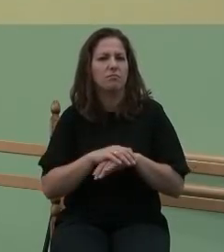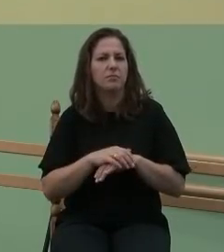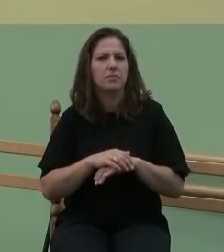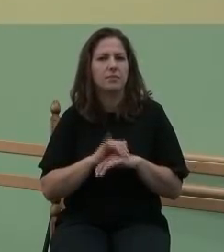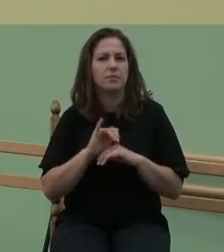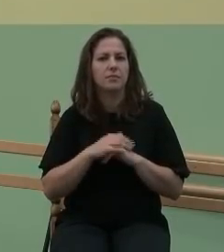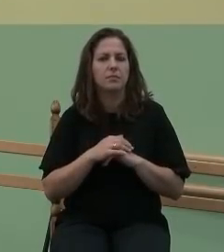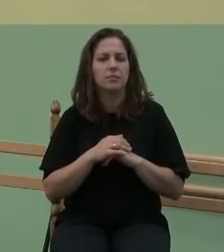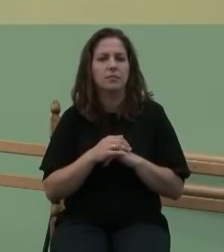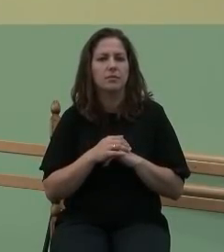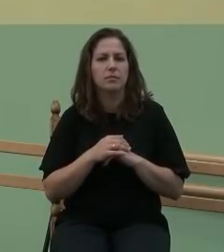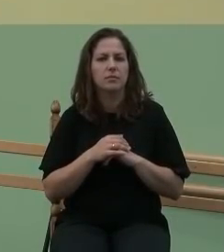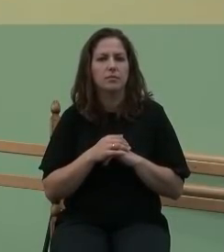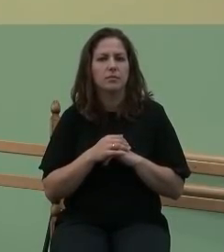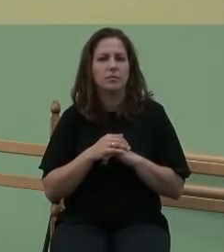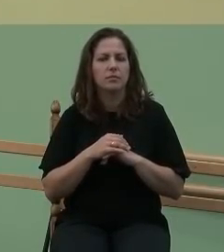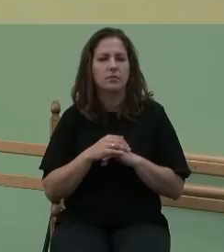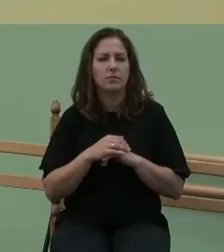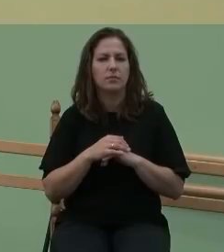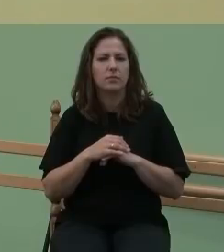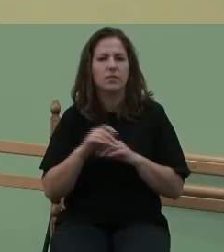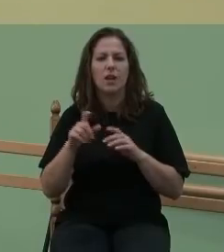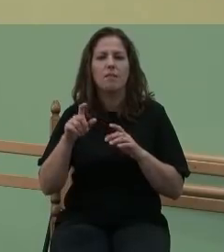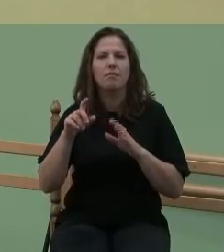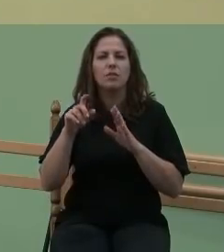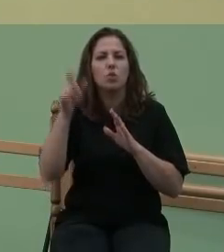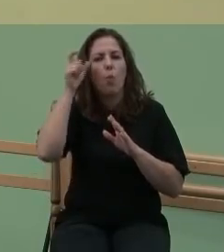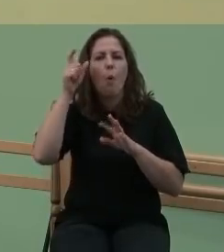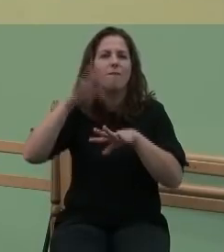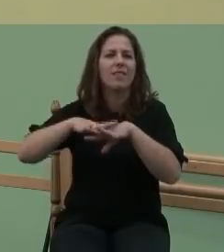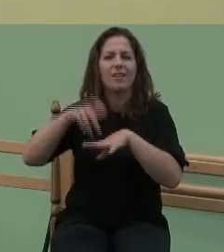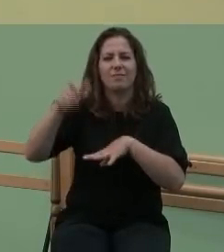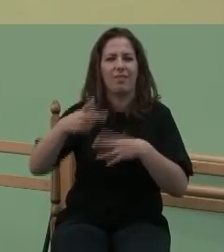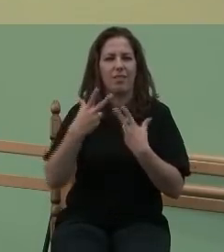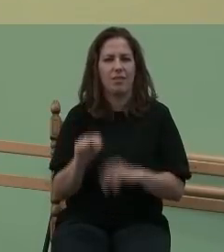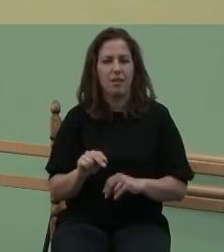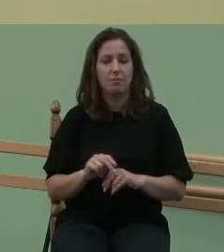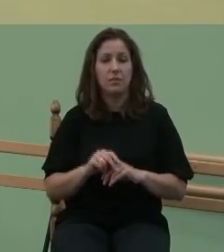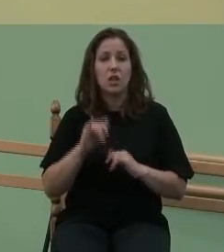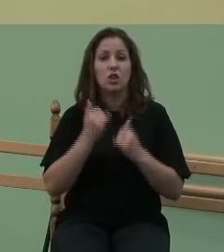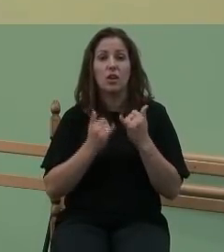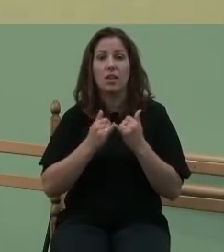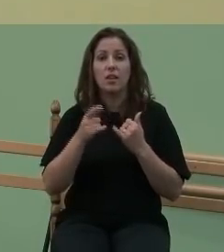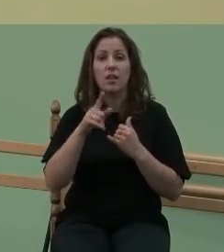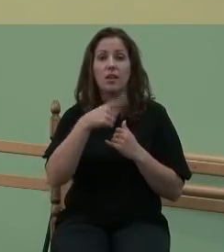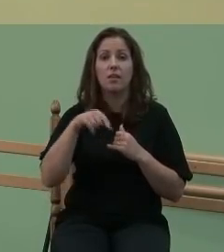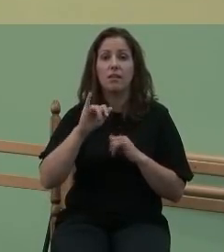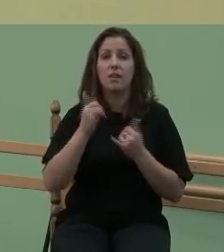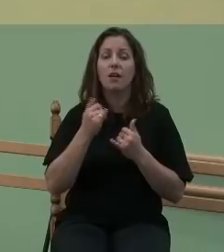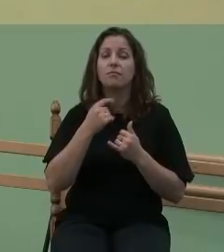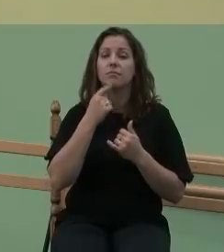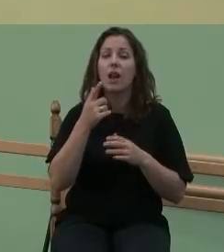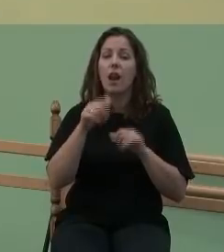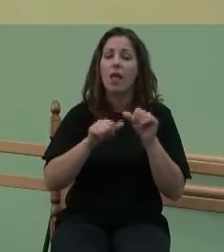jak równoznacznik tyfusu, odczłowieczenie. Jeżeli ja podróżowałam kiedyś